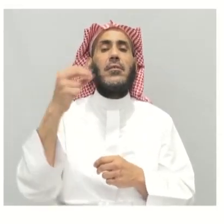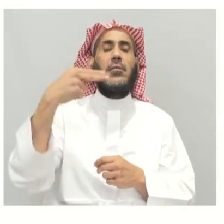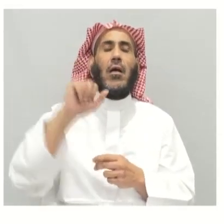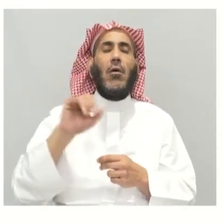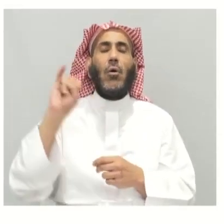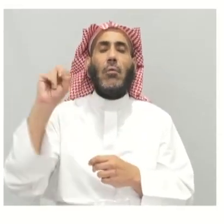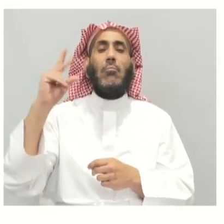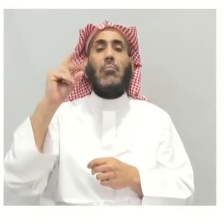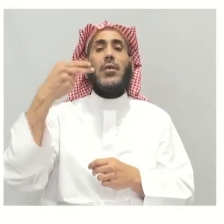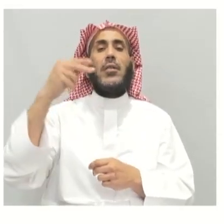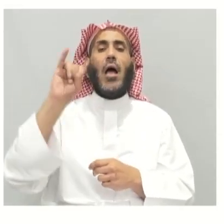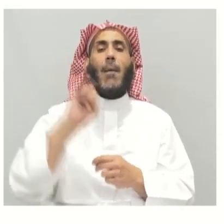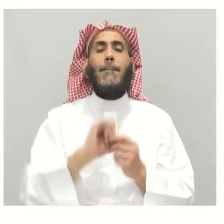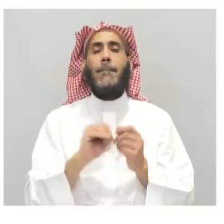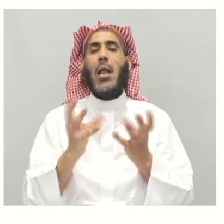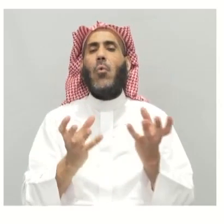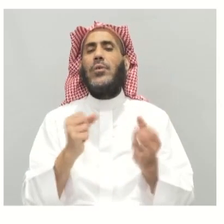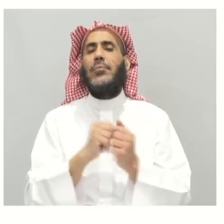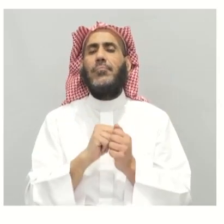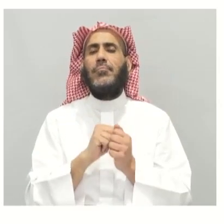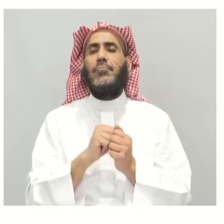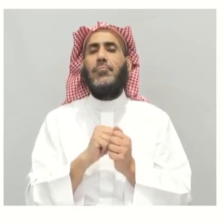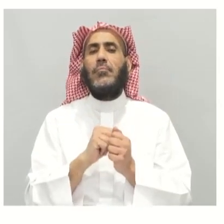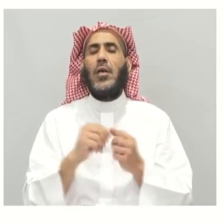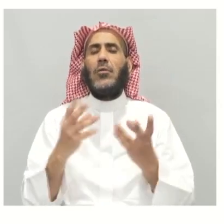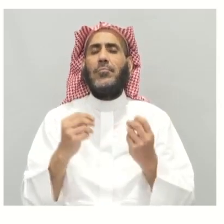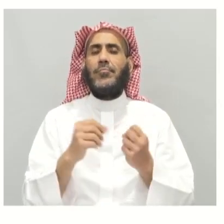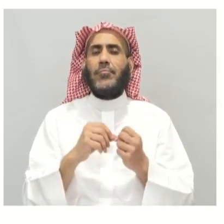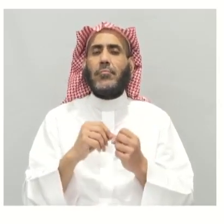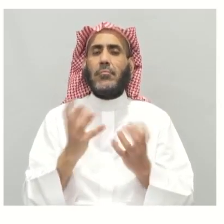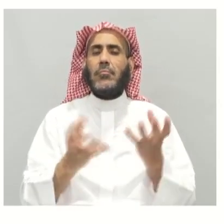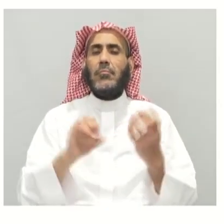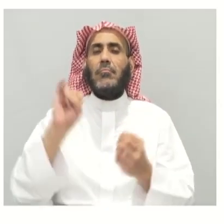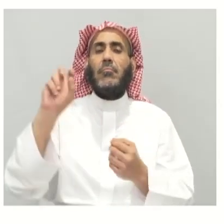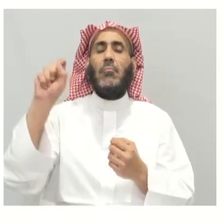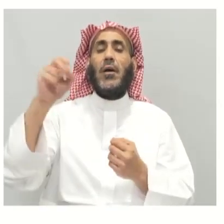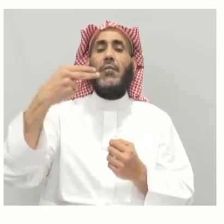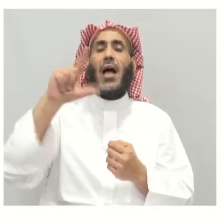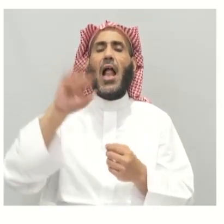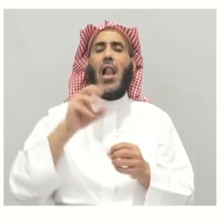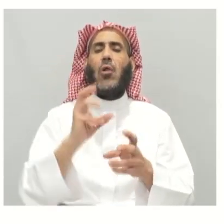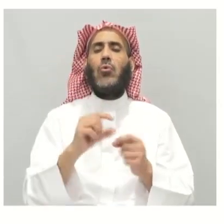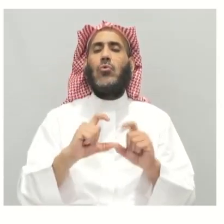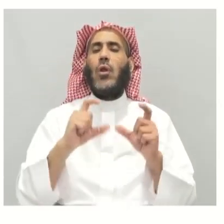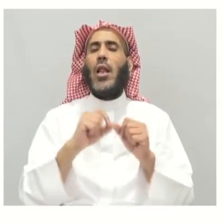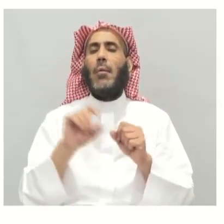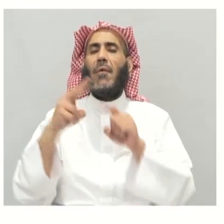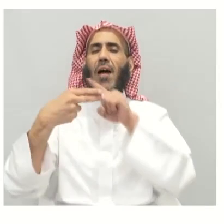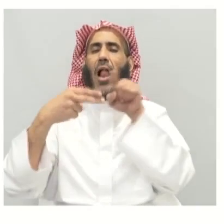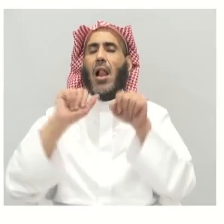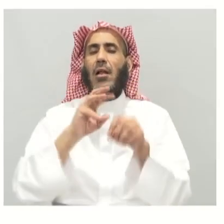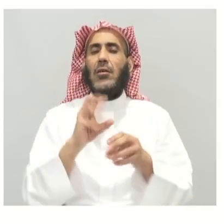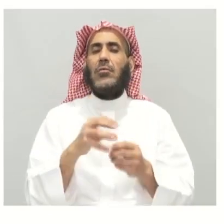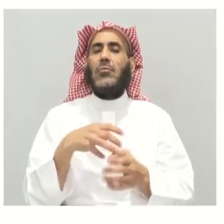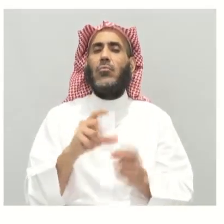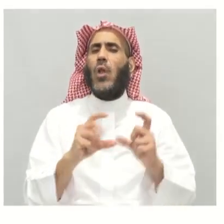ومطعم على وزن، أحسنتم، إذن على وزن مفعل وتدل على، أحسنتم، تدل